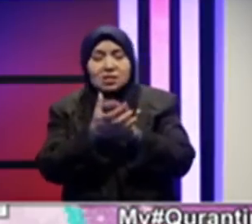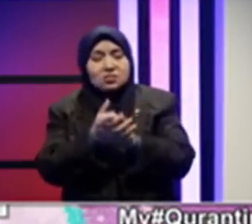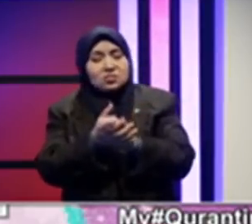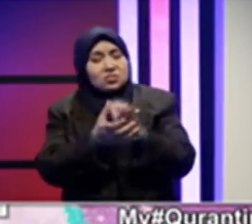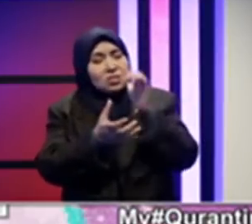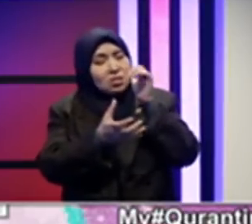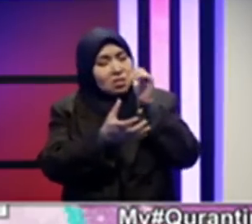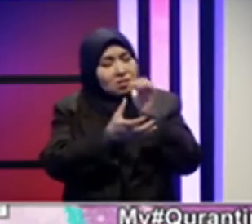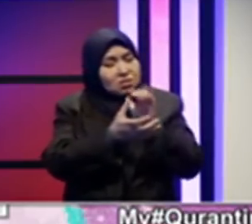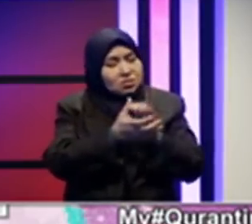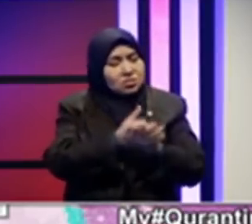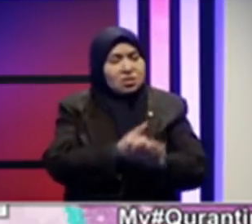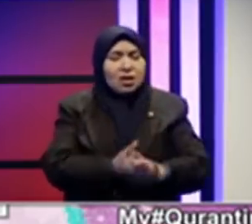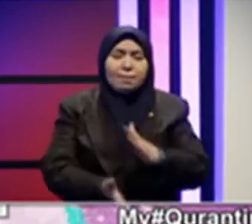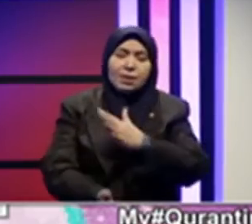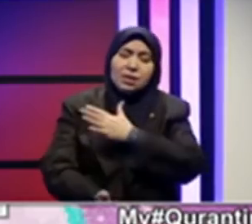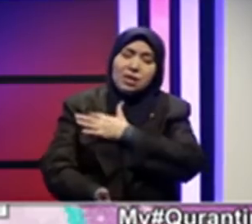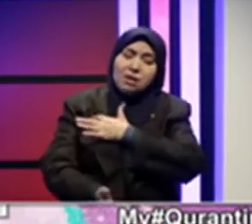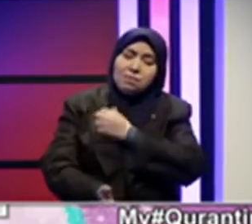وأزواجكم